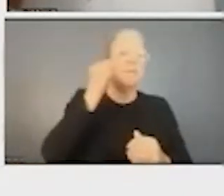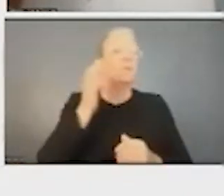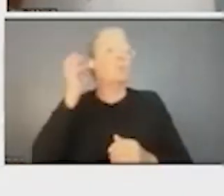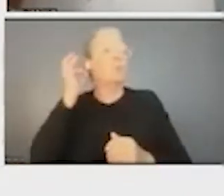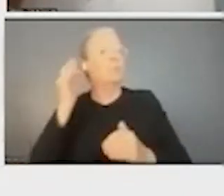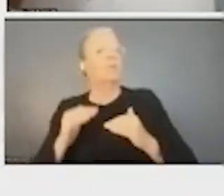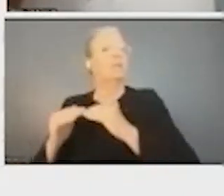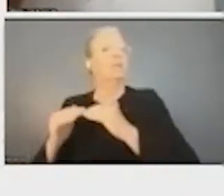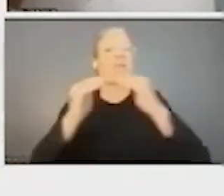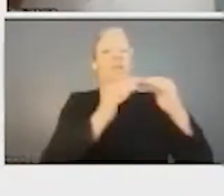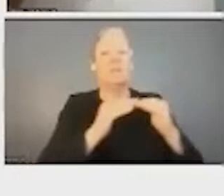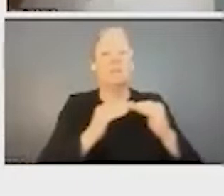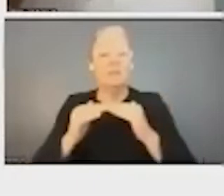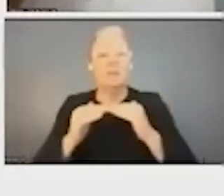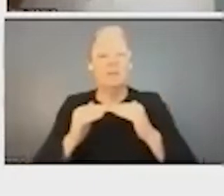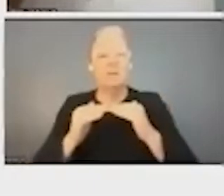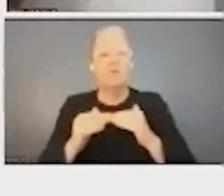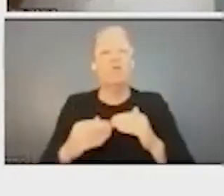عليها جميعاً